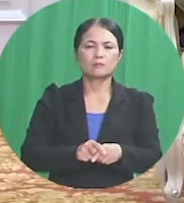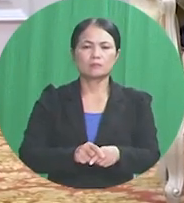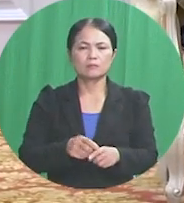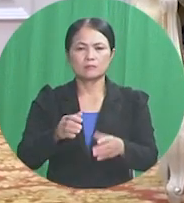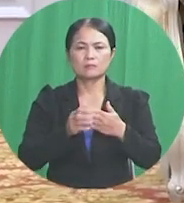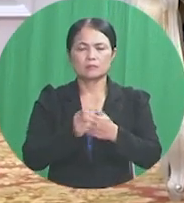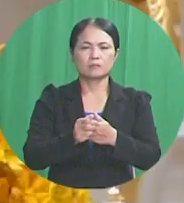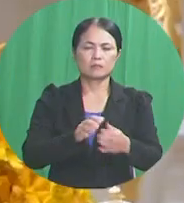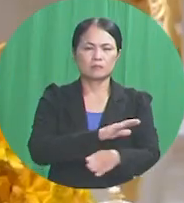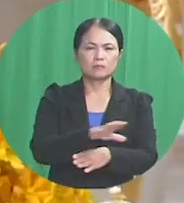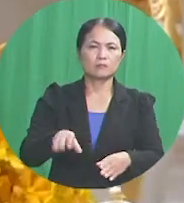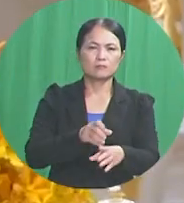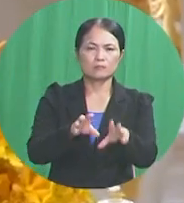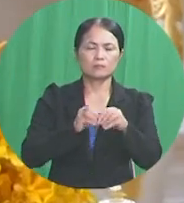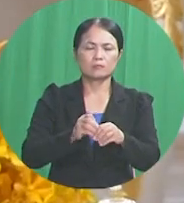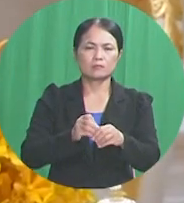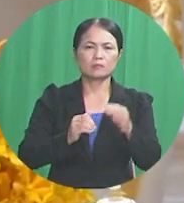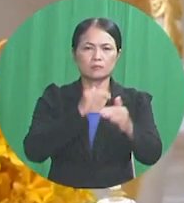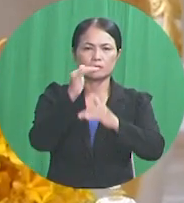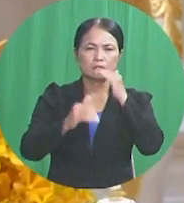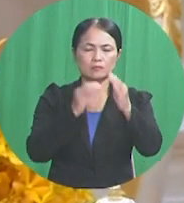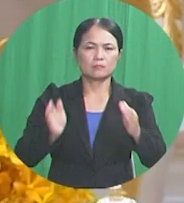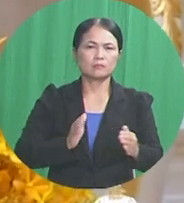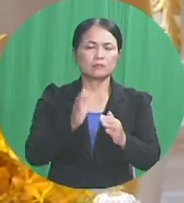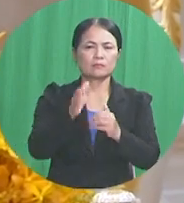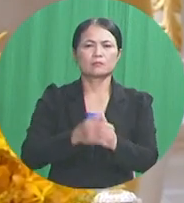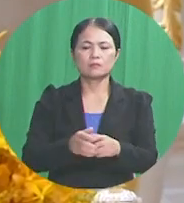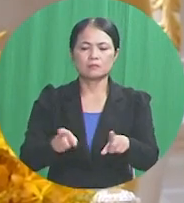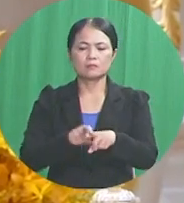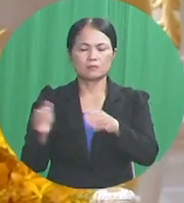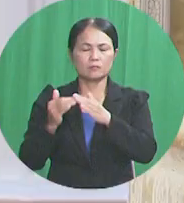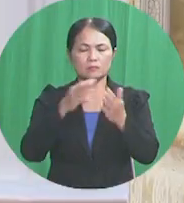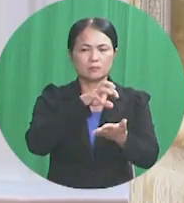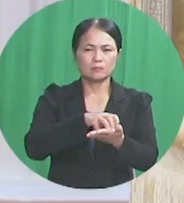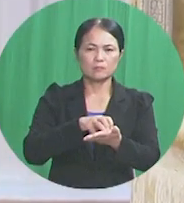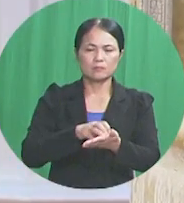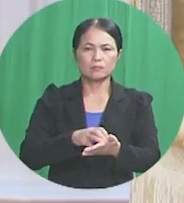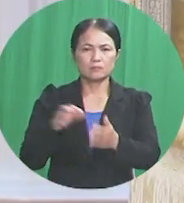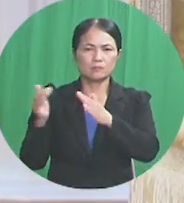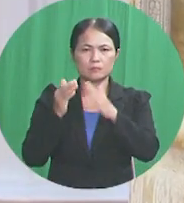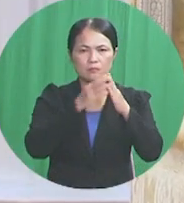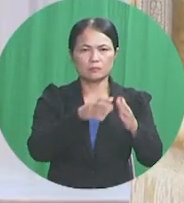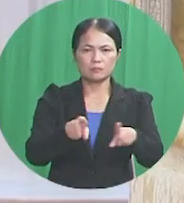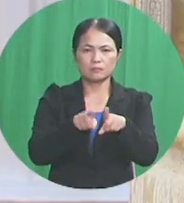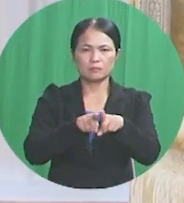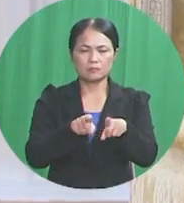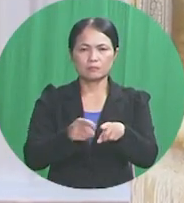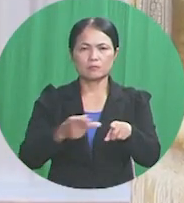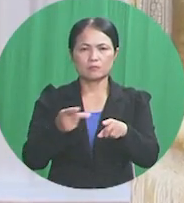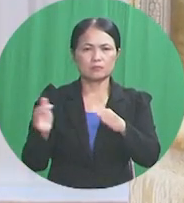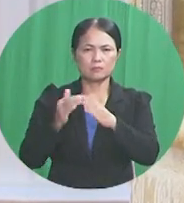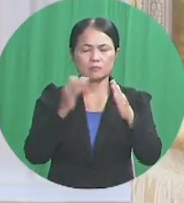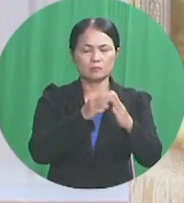การดักน้อมกัมพูชีตัวตุลบานกาอภิวัตอย่างชาบรอฮะโดยที่กรงพนมเป็นเจริธนีมุ้ยโดยคณีตนังอริ